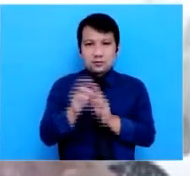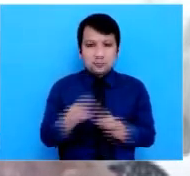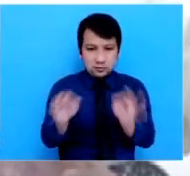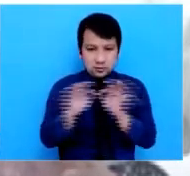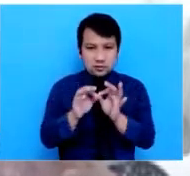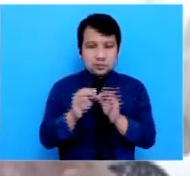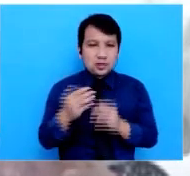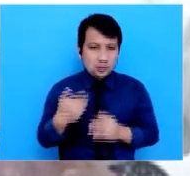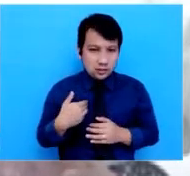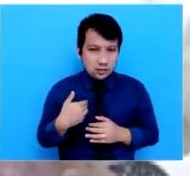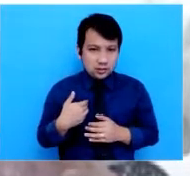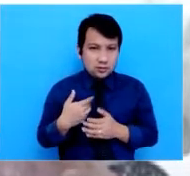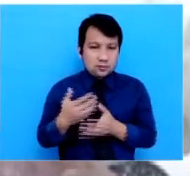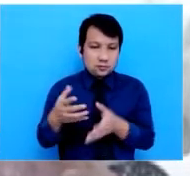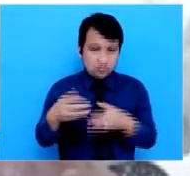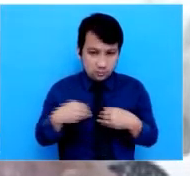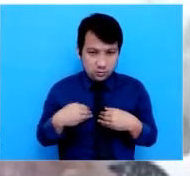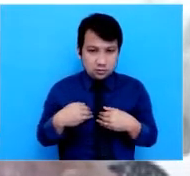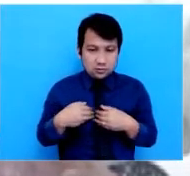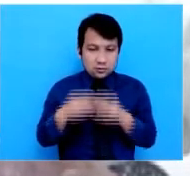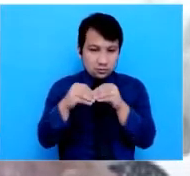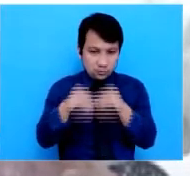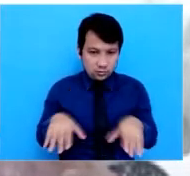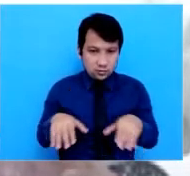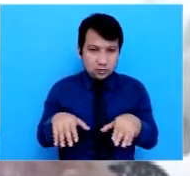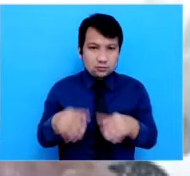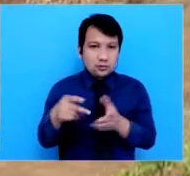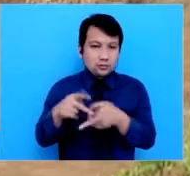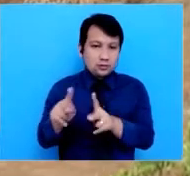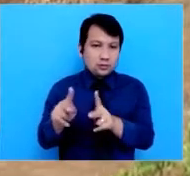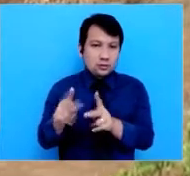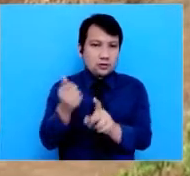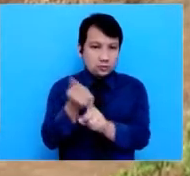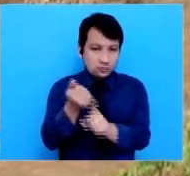to comply or else they will lose their permit. Automatic yan.